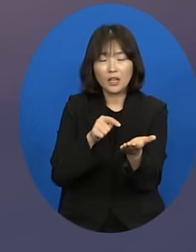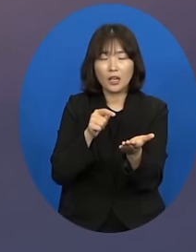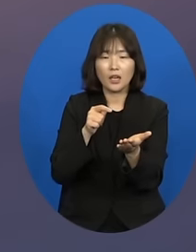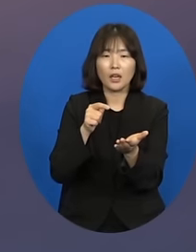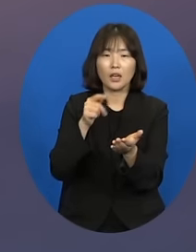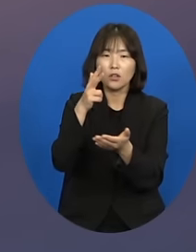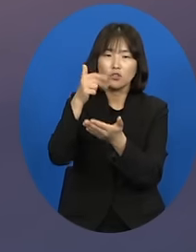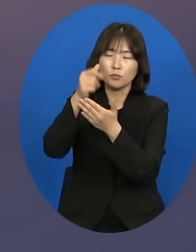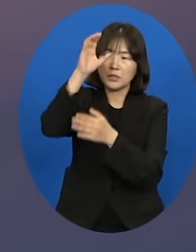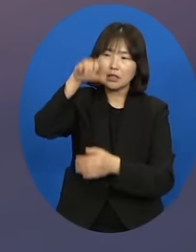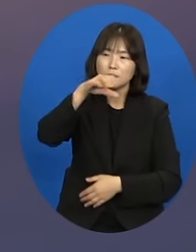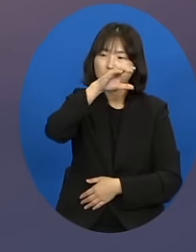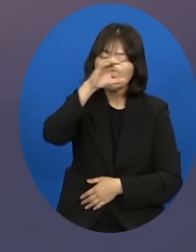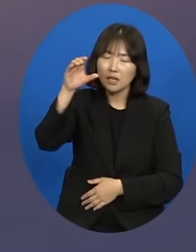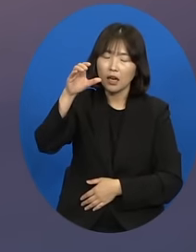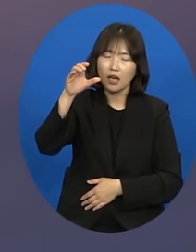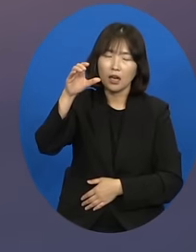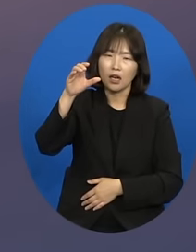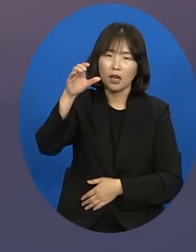어쨌든